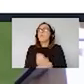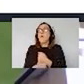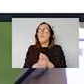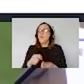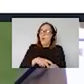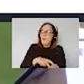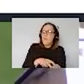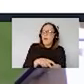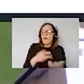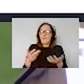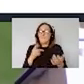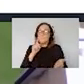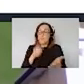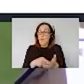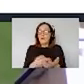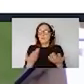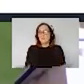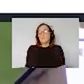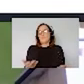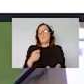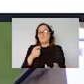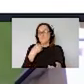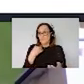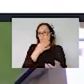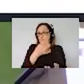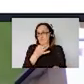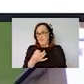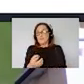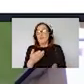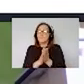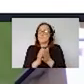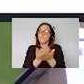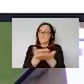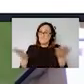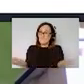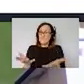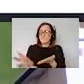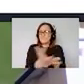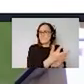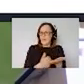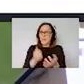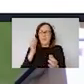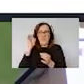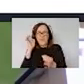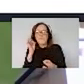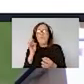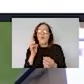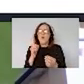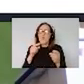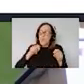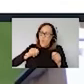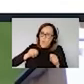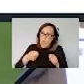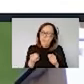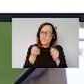I no i właśnie, i tak stąd były te pytania, stąd też poprosiłam Państwa o zebranie tych informacji kluczowych dla